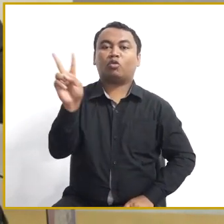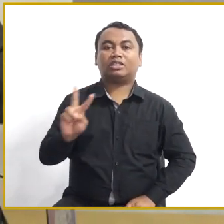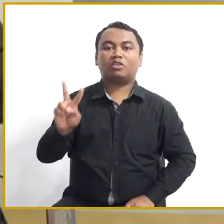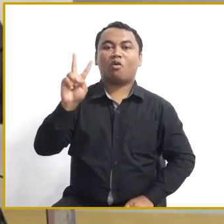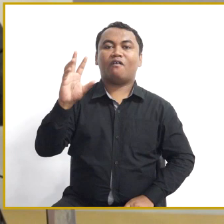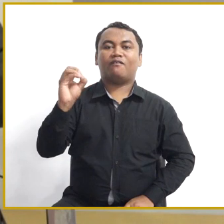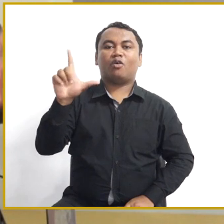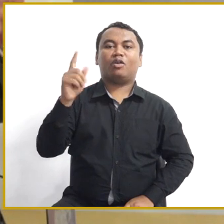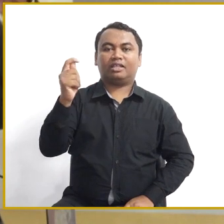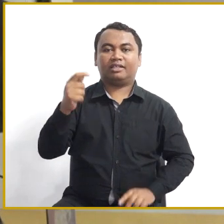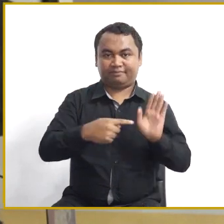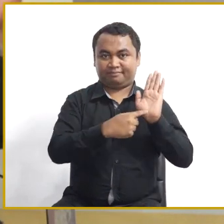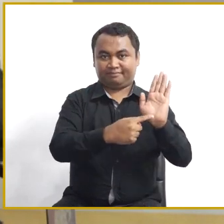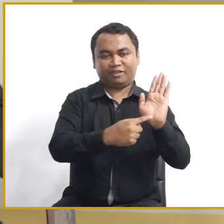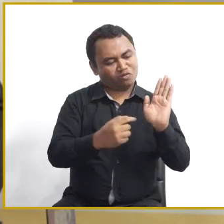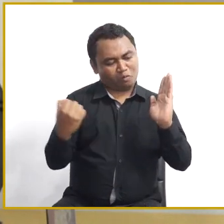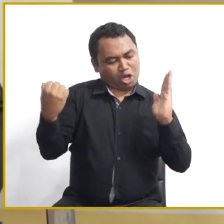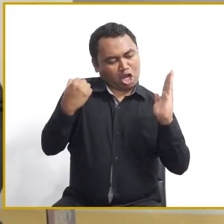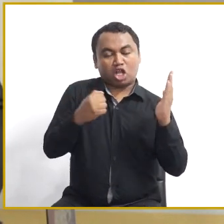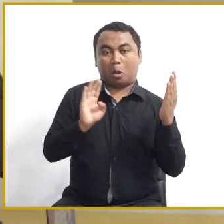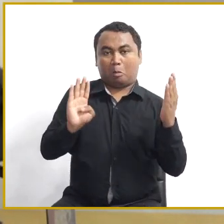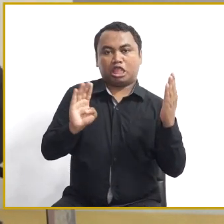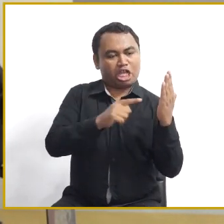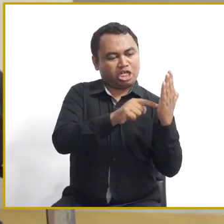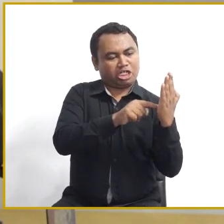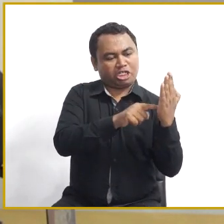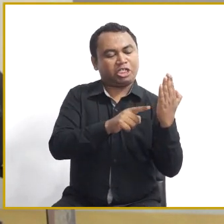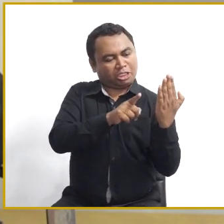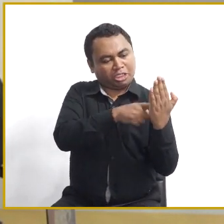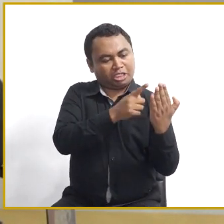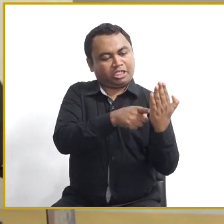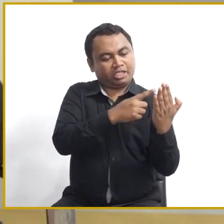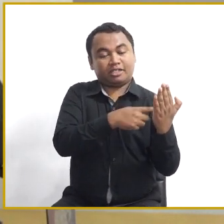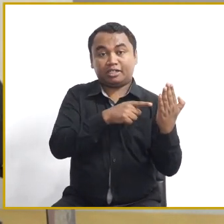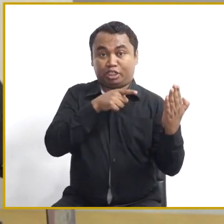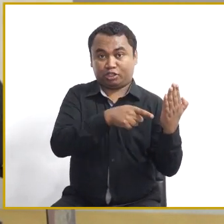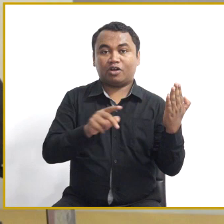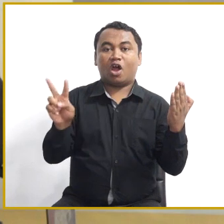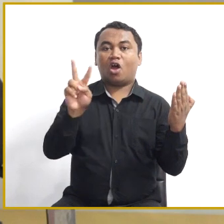zay 220 volta zay raha ohatra iverenako kely de tsy maintsy mamorona